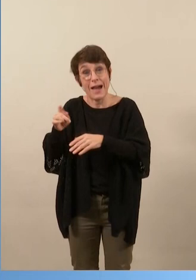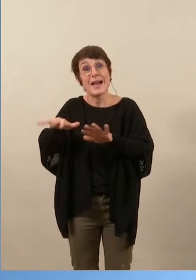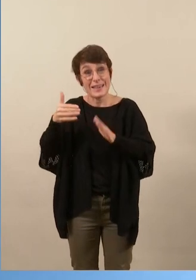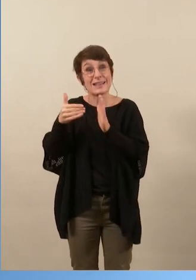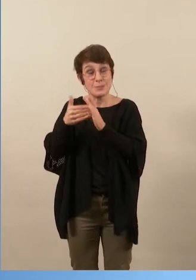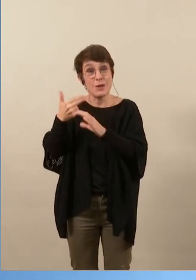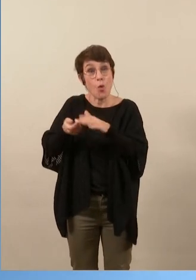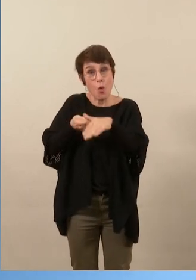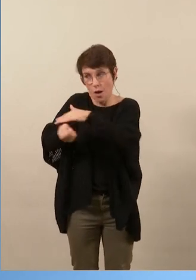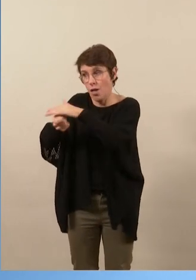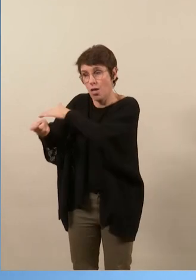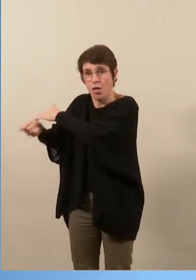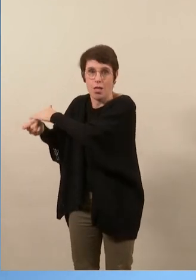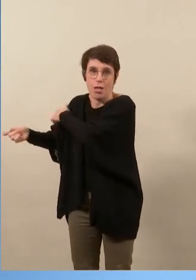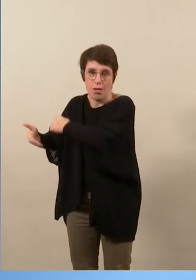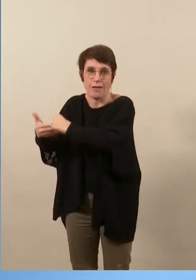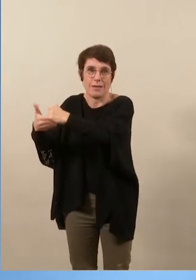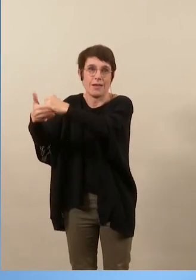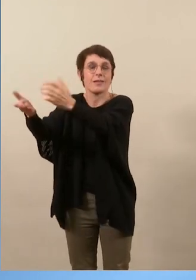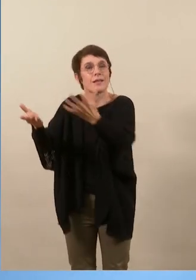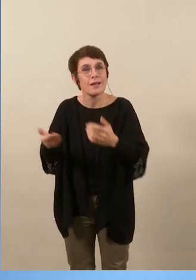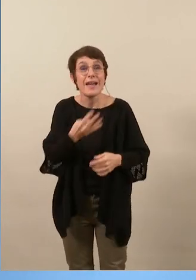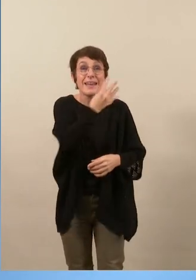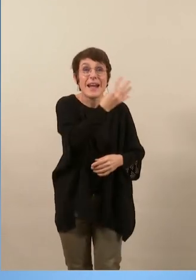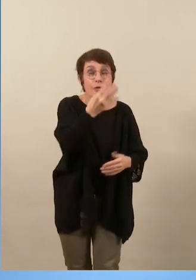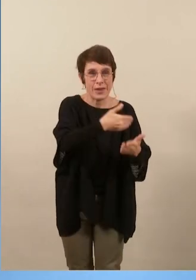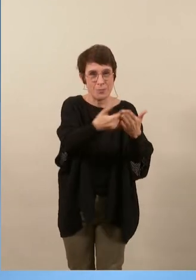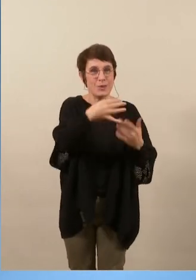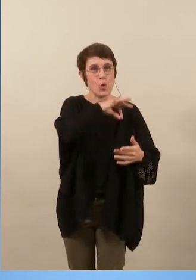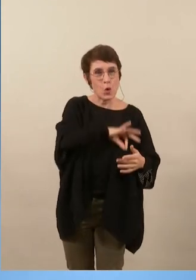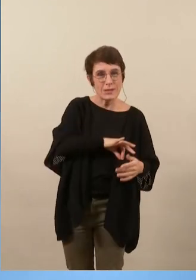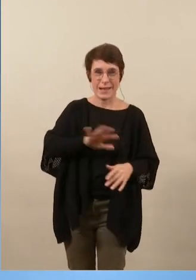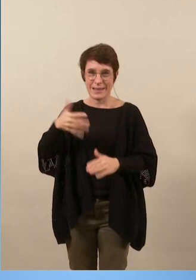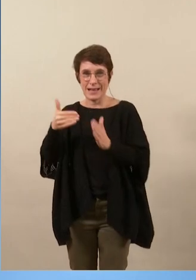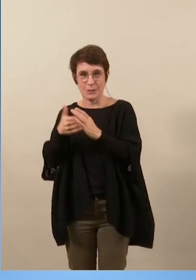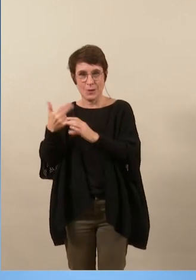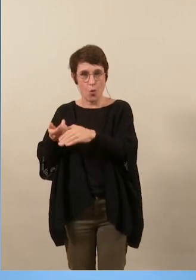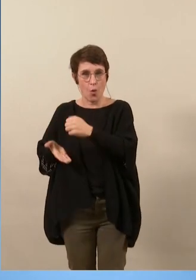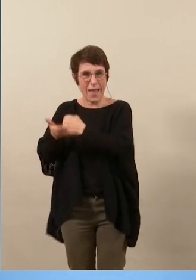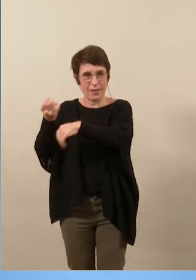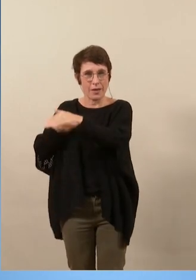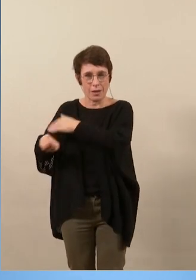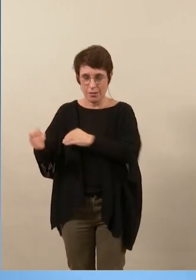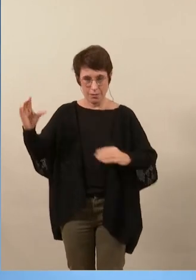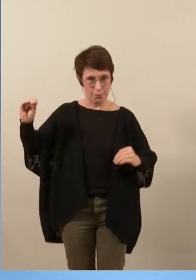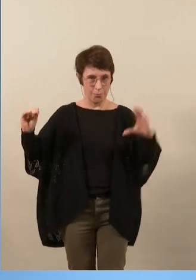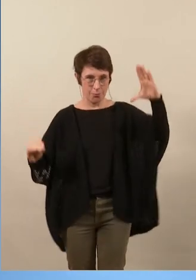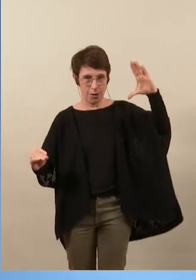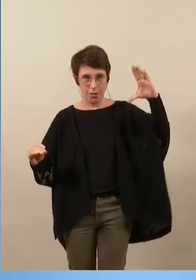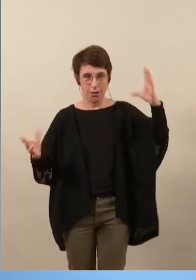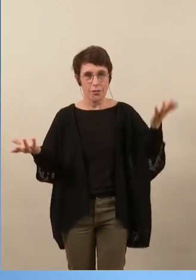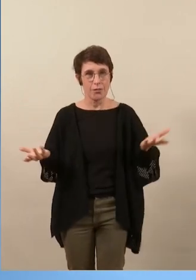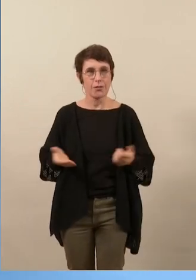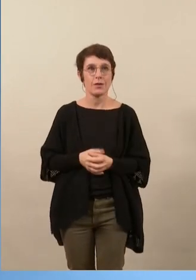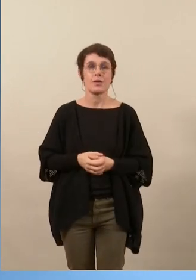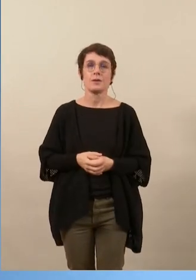recettes 15000 € distribué le Grenoblois sera apprécié on mesure tout le temps tout le temps pardon de cette pardon